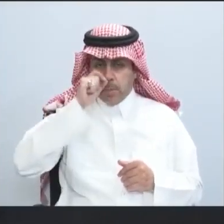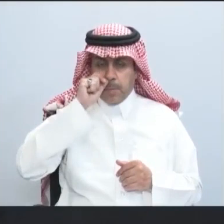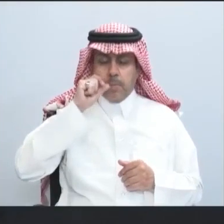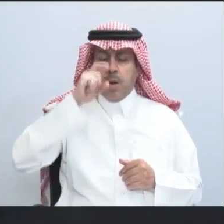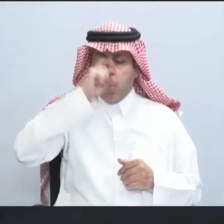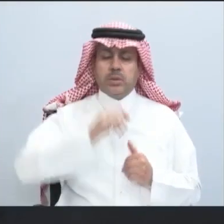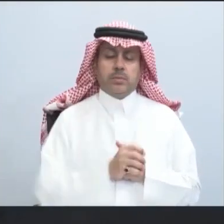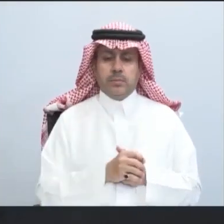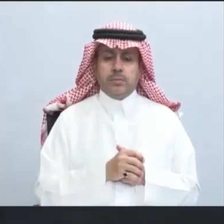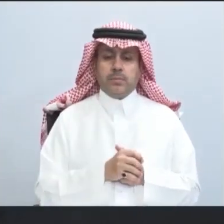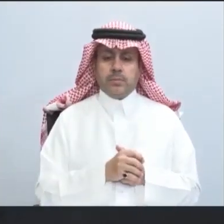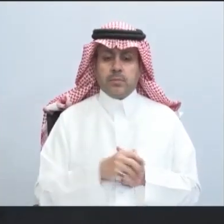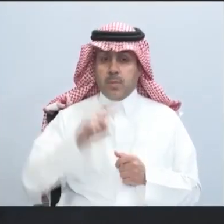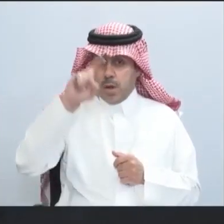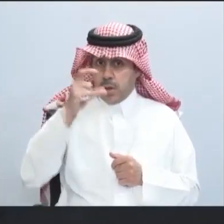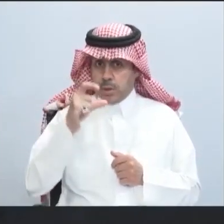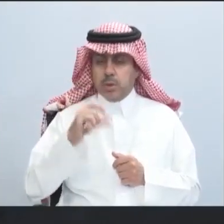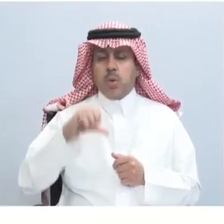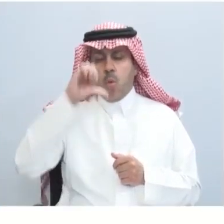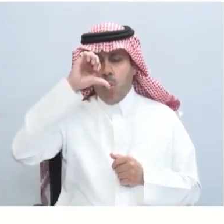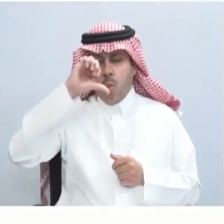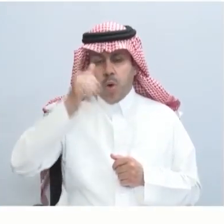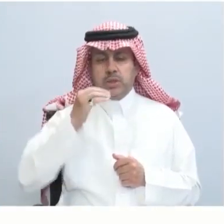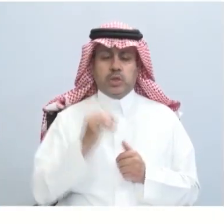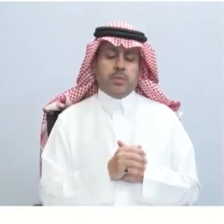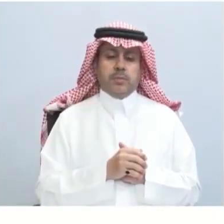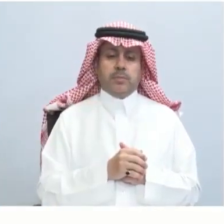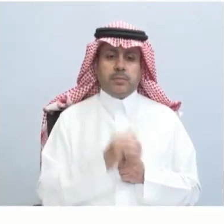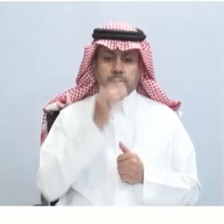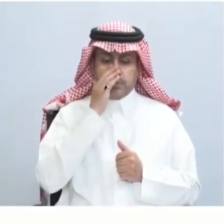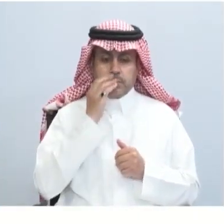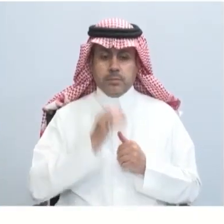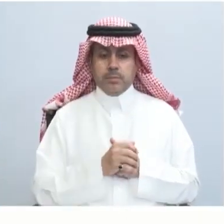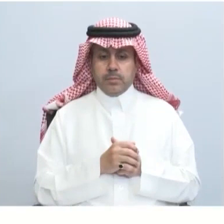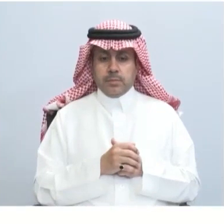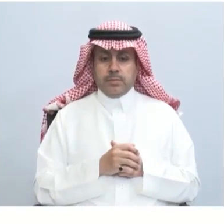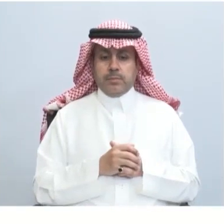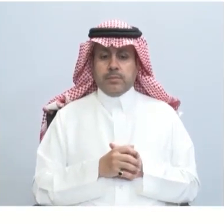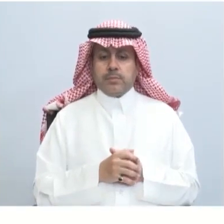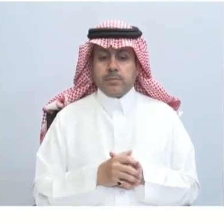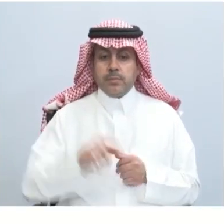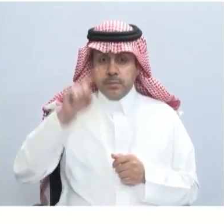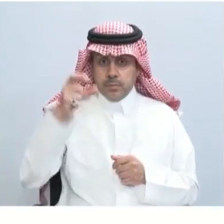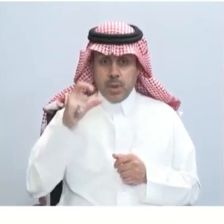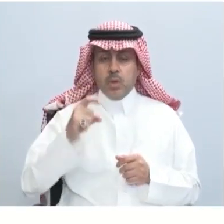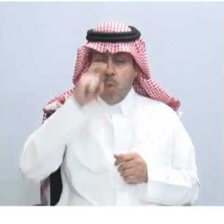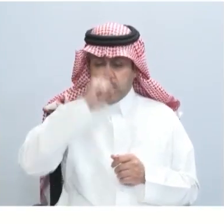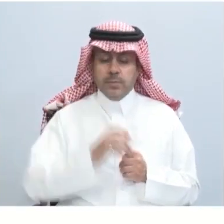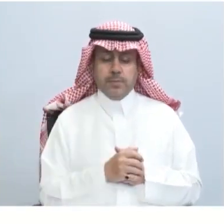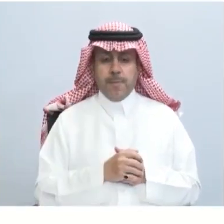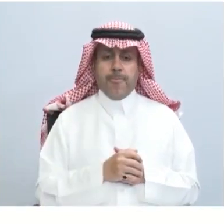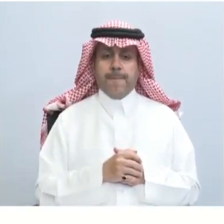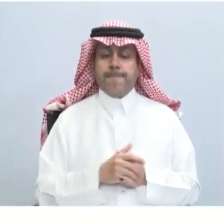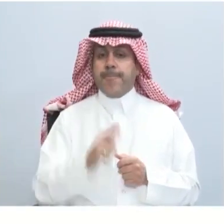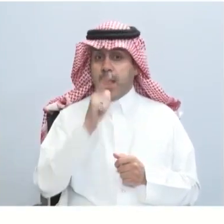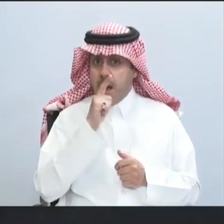رايكم ورده ماذا احسنتم ورده واجب اذا يكون الرد واجبا فاذا